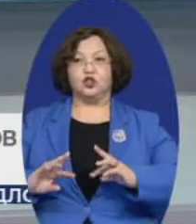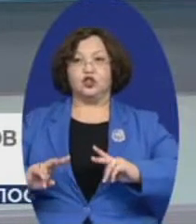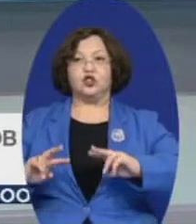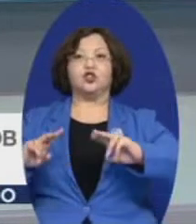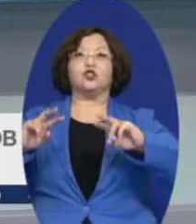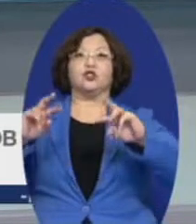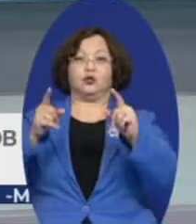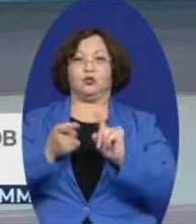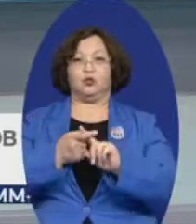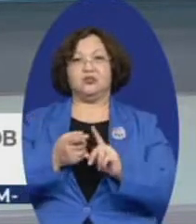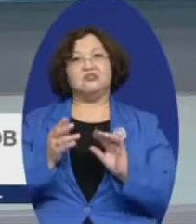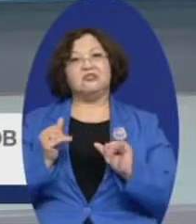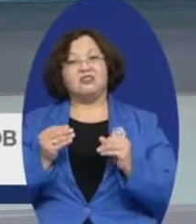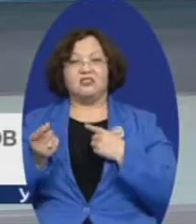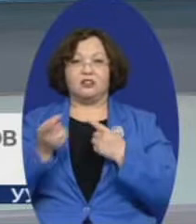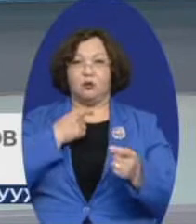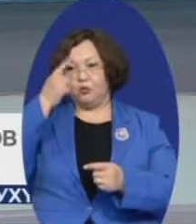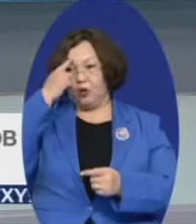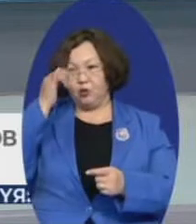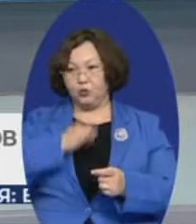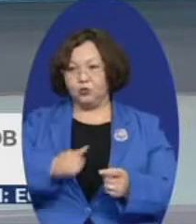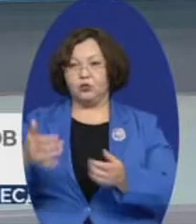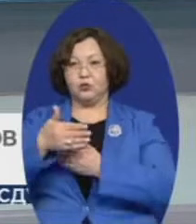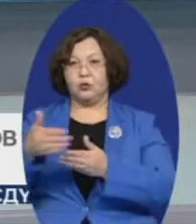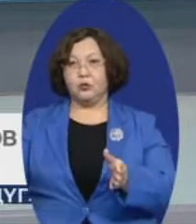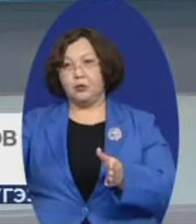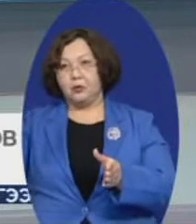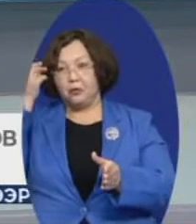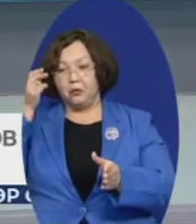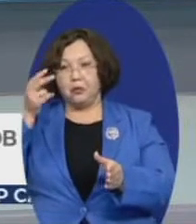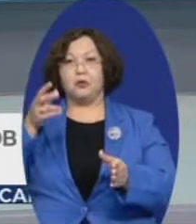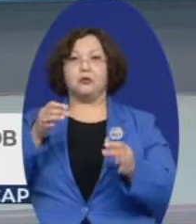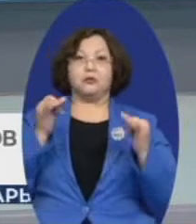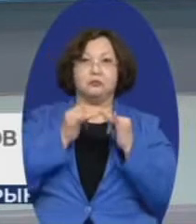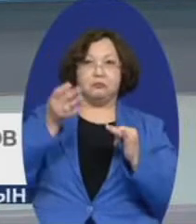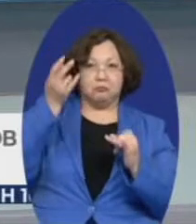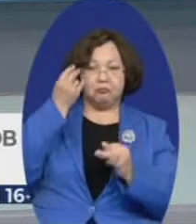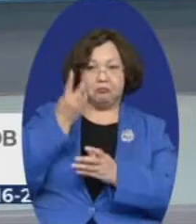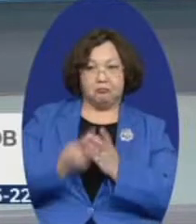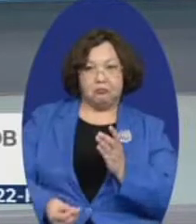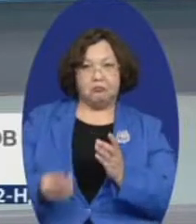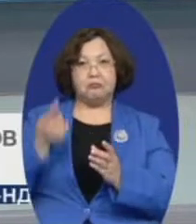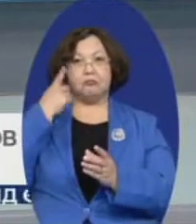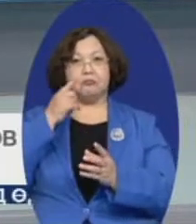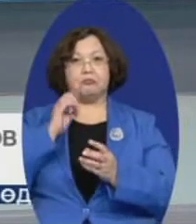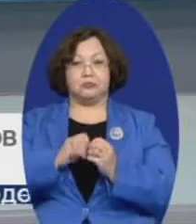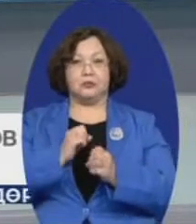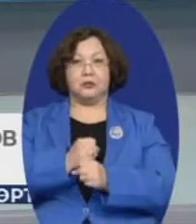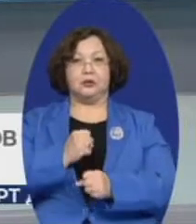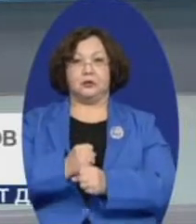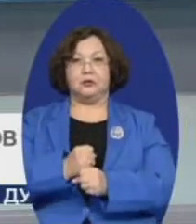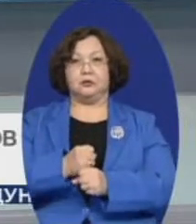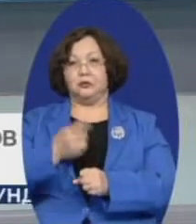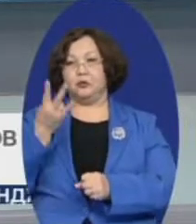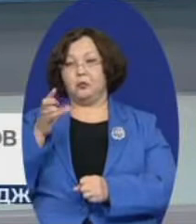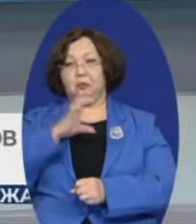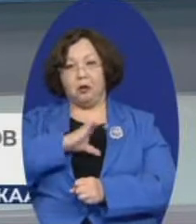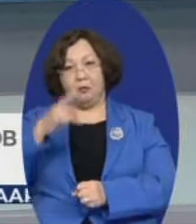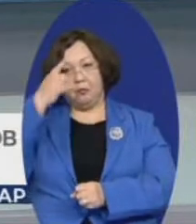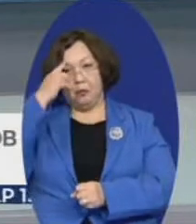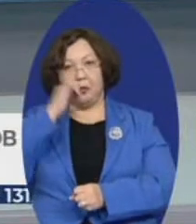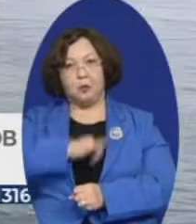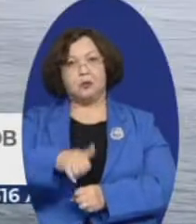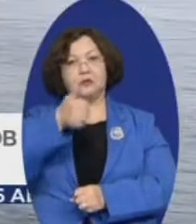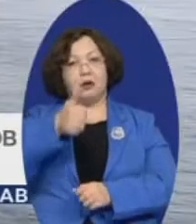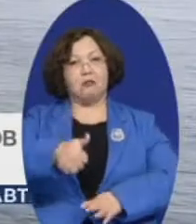тухай зөвлөлдсөн байна. Манай улсын танхим болоод цахим осолсон боловсролын санаачлалыг үнэлж нэгдсэн үндэсний байгууллага тэргүүлэгч орны нэгээр